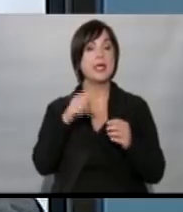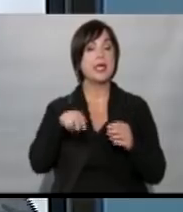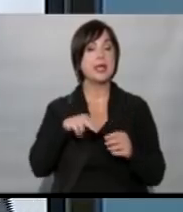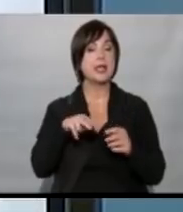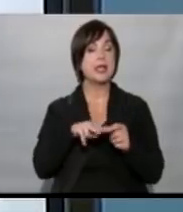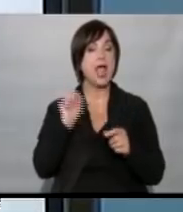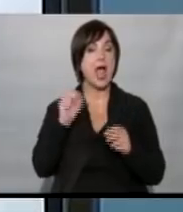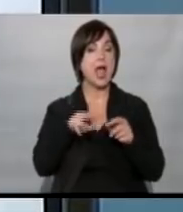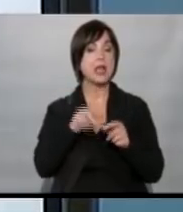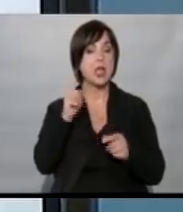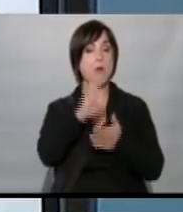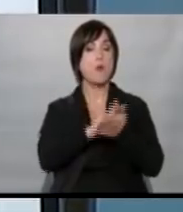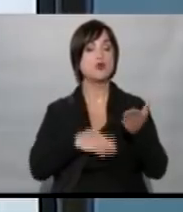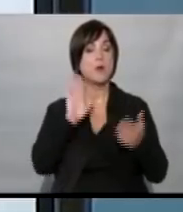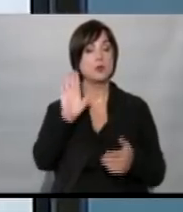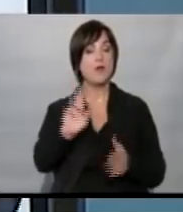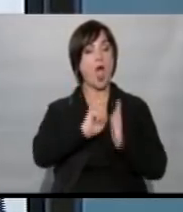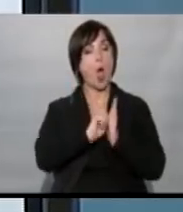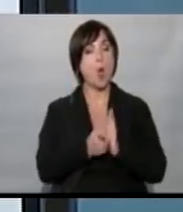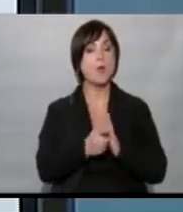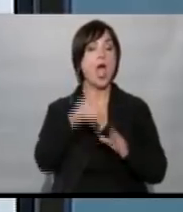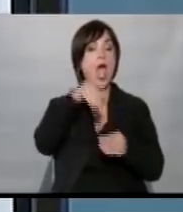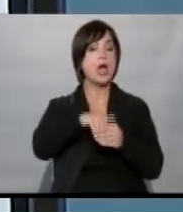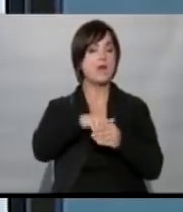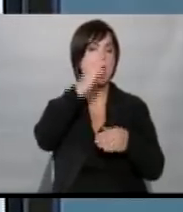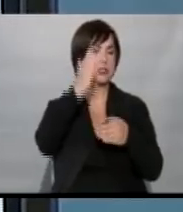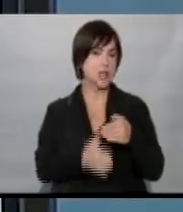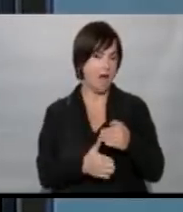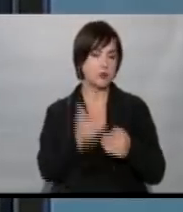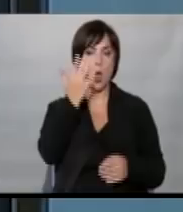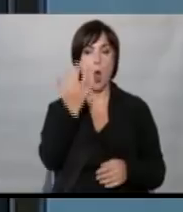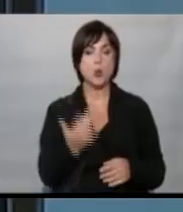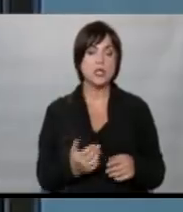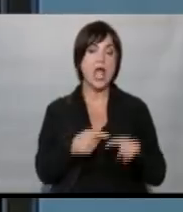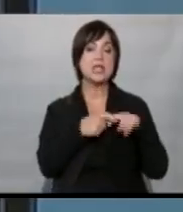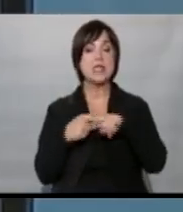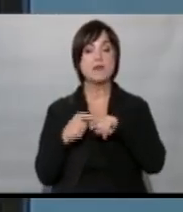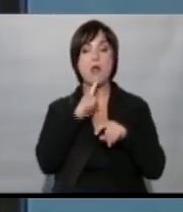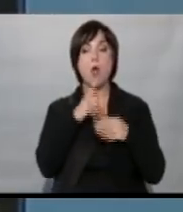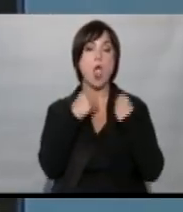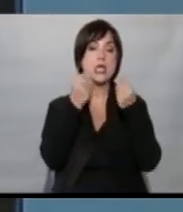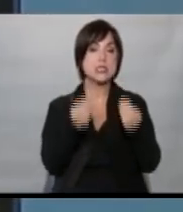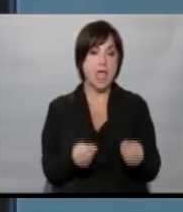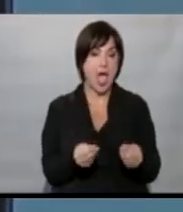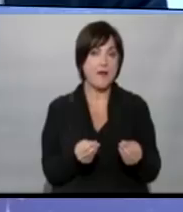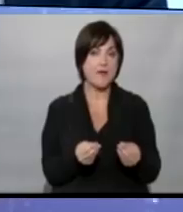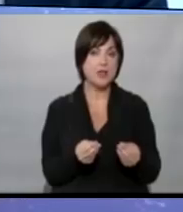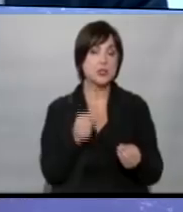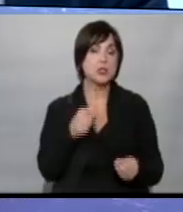почнувам со вас веднаш. Референдумот заврши, оценките зависно од тоа кој ги дава, се